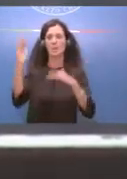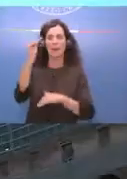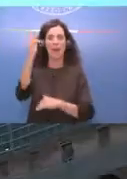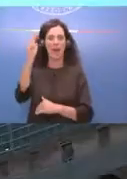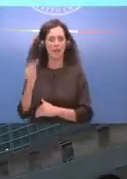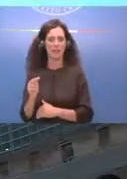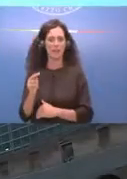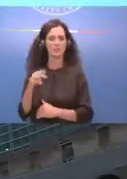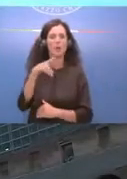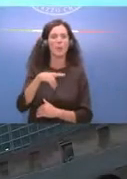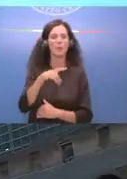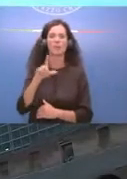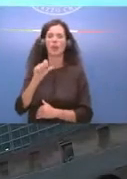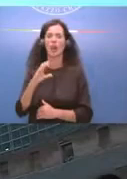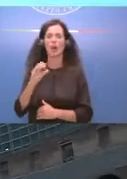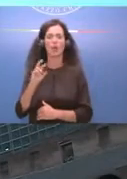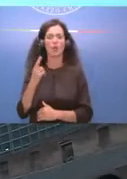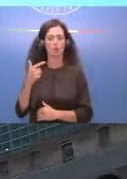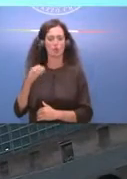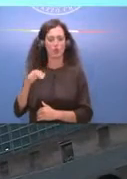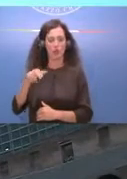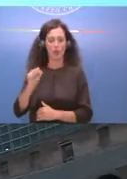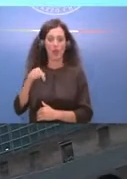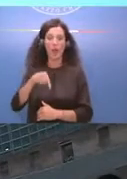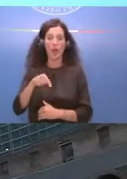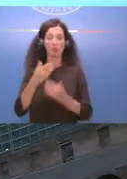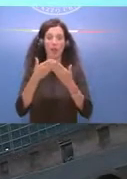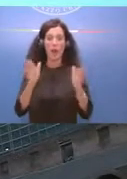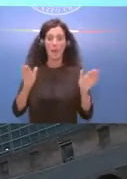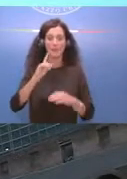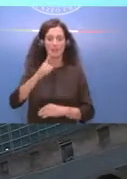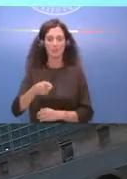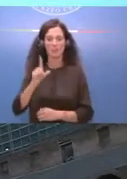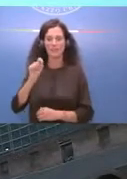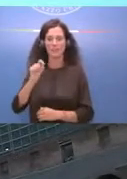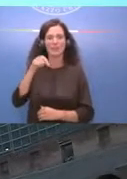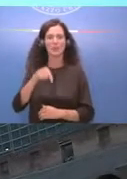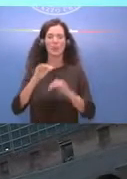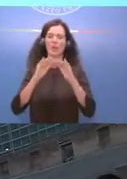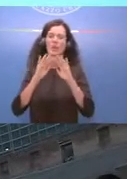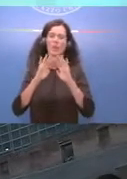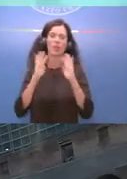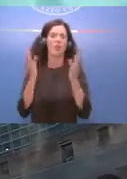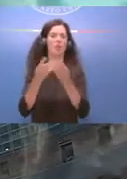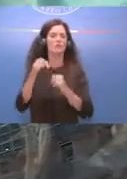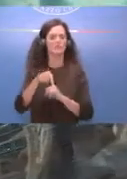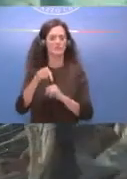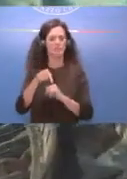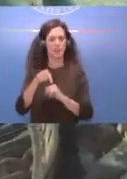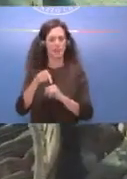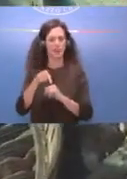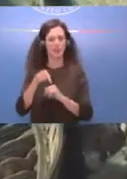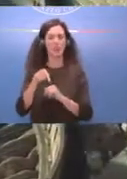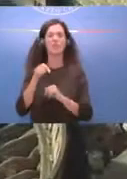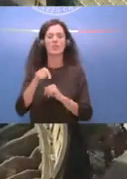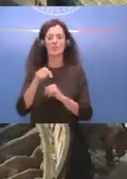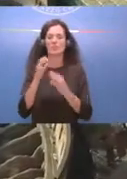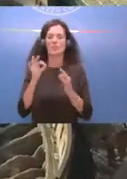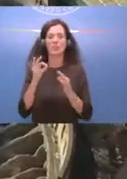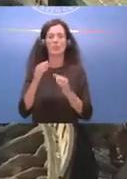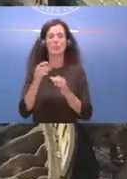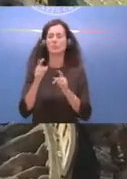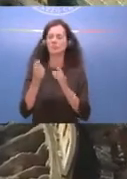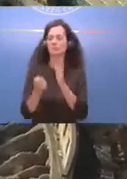voluto aprire i lavori del g20 qui sull'arena del colosseo il luogo più simbolico del nostro paese e il cuore dell'antica